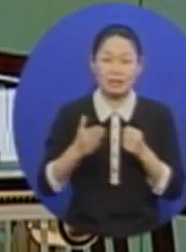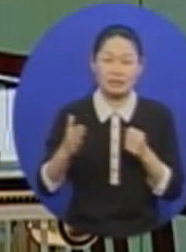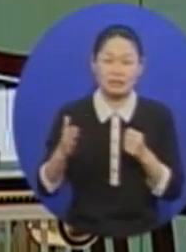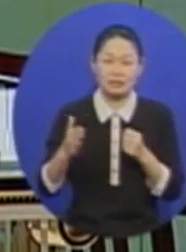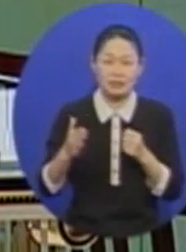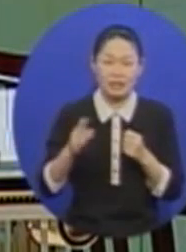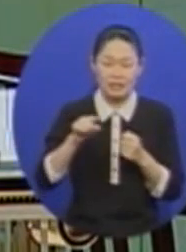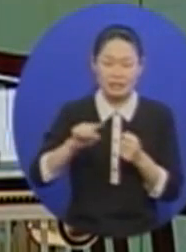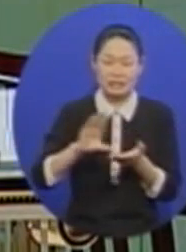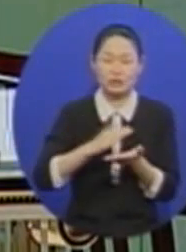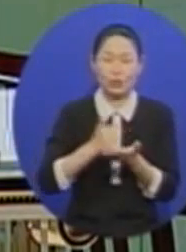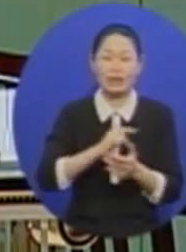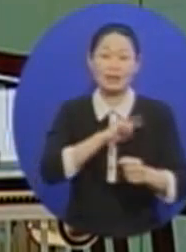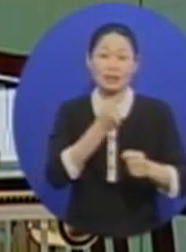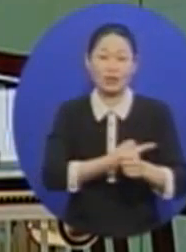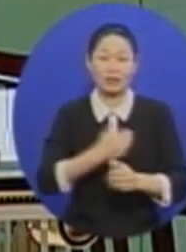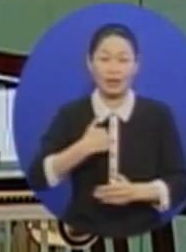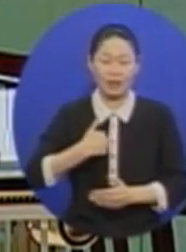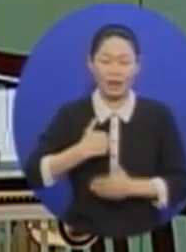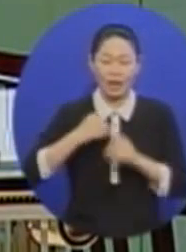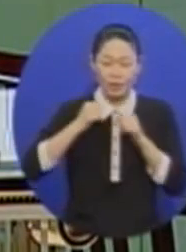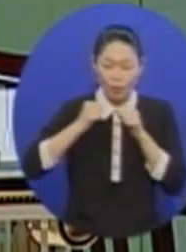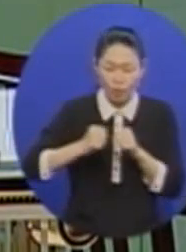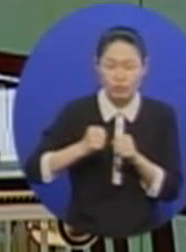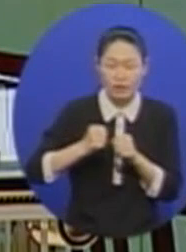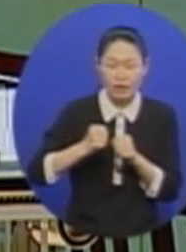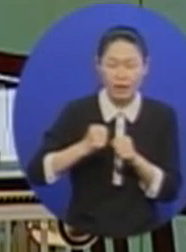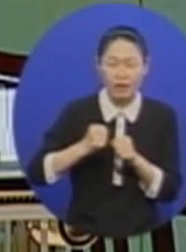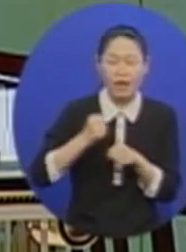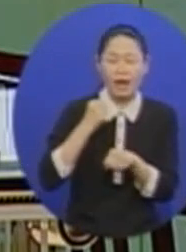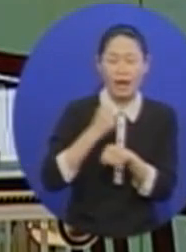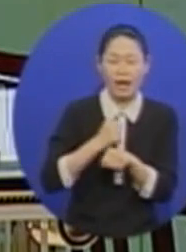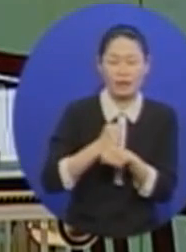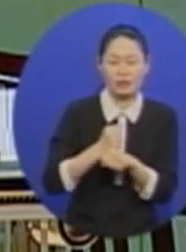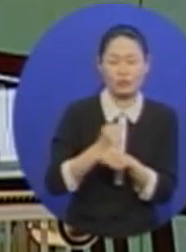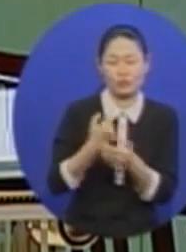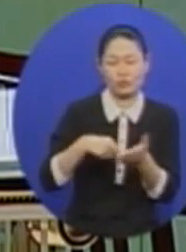그리스도의 능력이 내게 머물게 하려 함이라